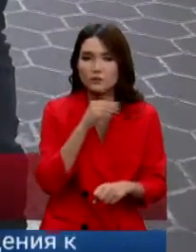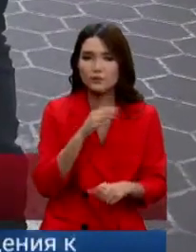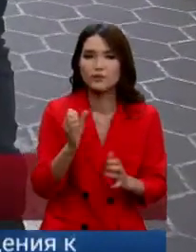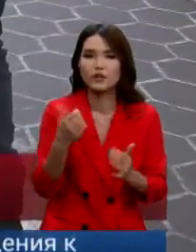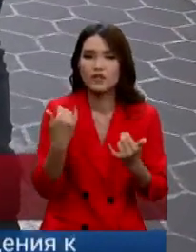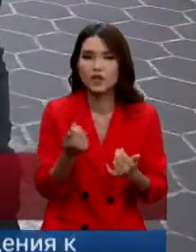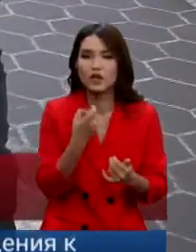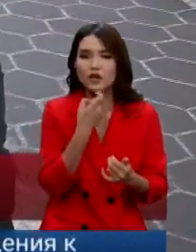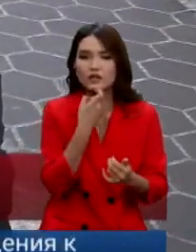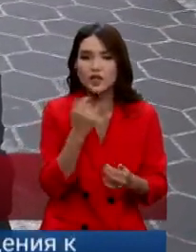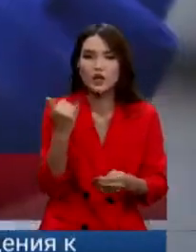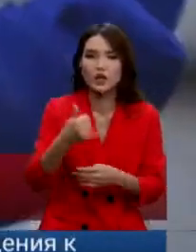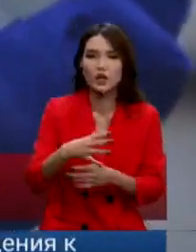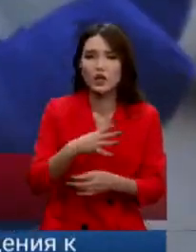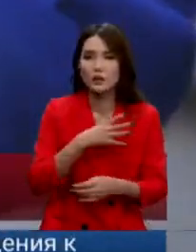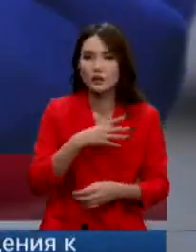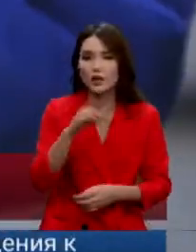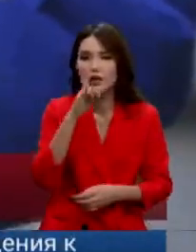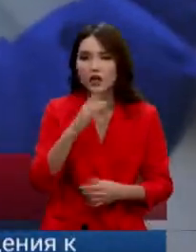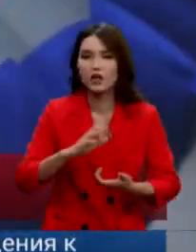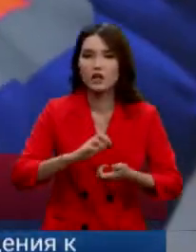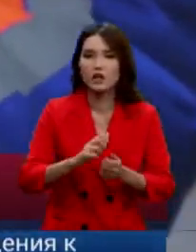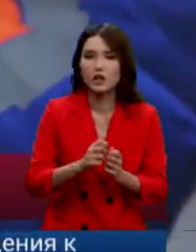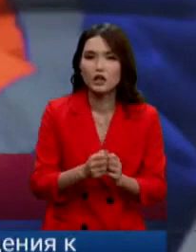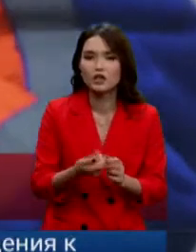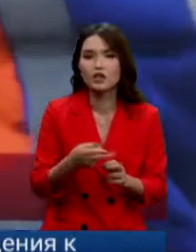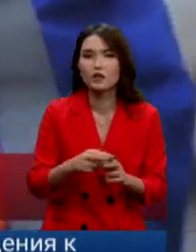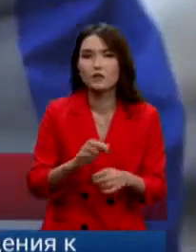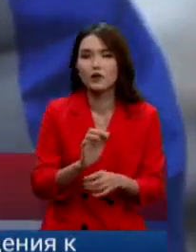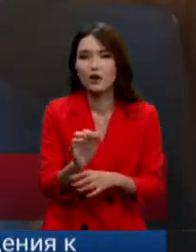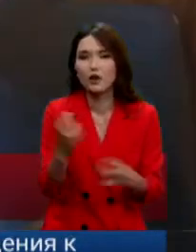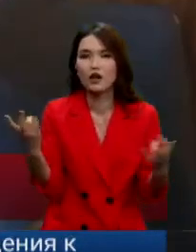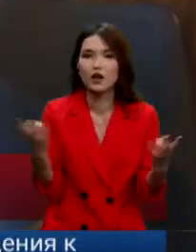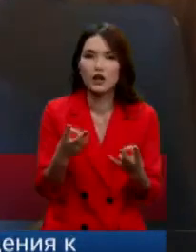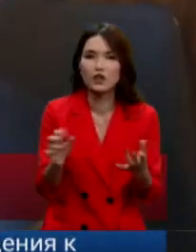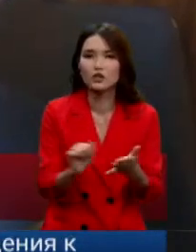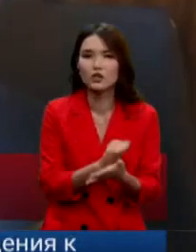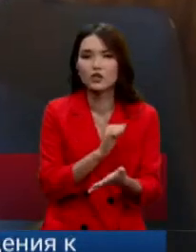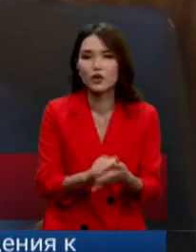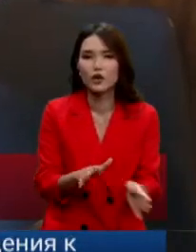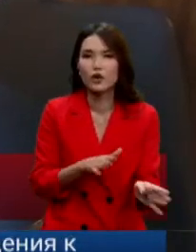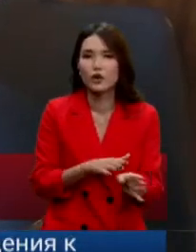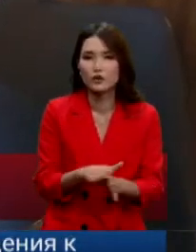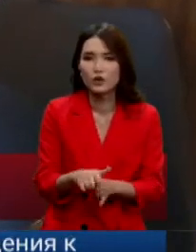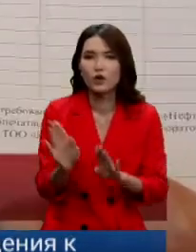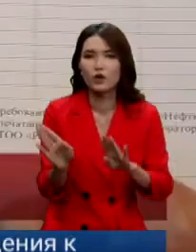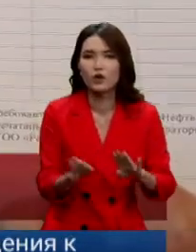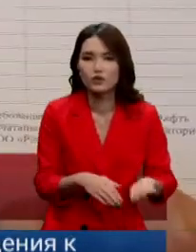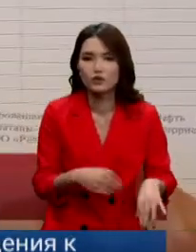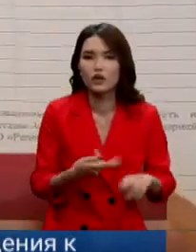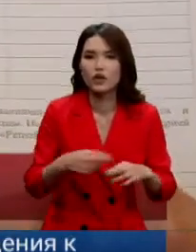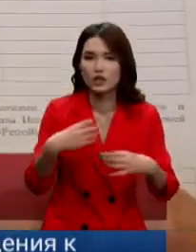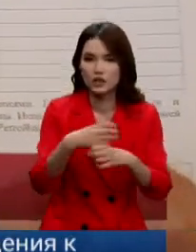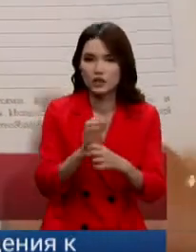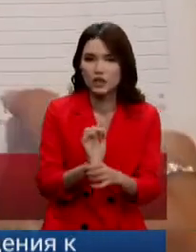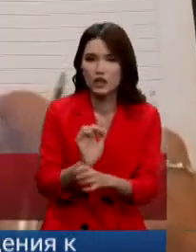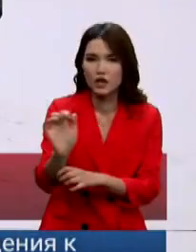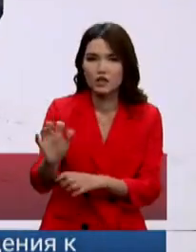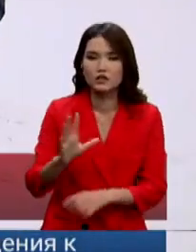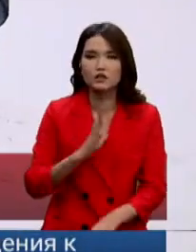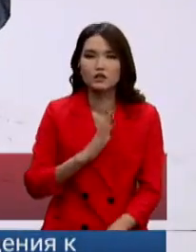ыдысқа құйылған бензиннің беті жабылып, мөр басылады, ал қажетті құжаттарды толтырған соң сынама зертханаға